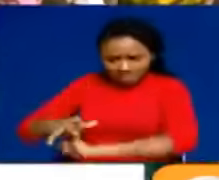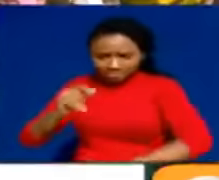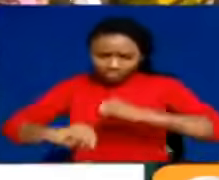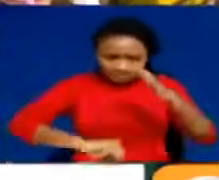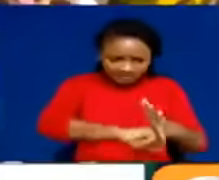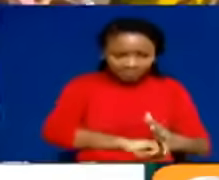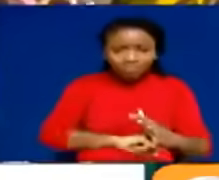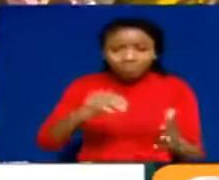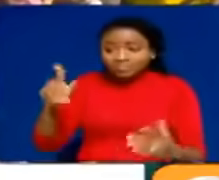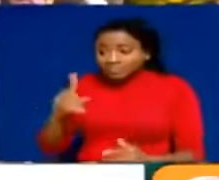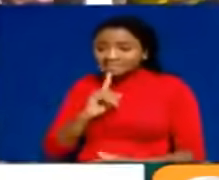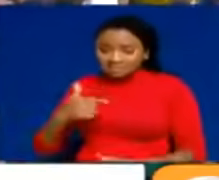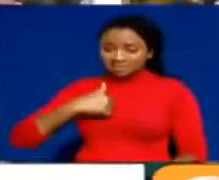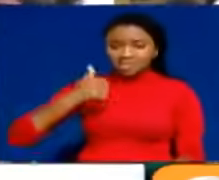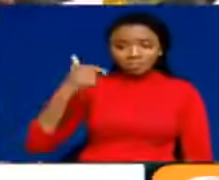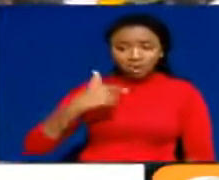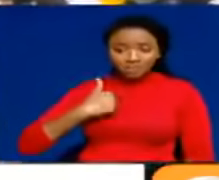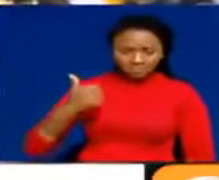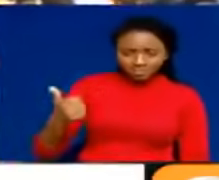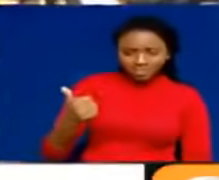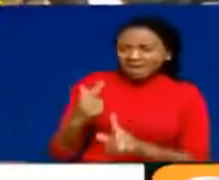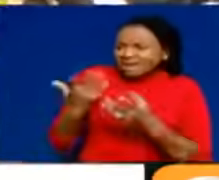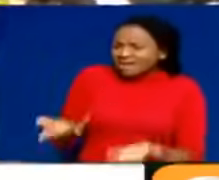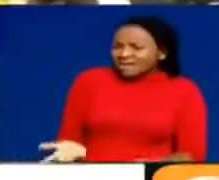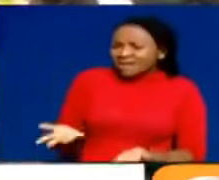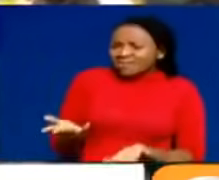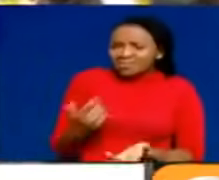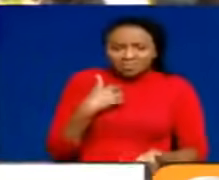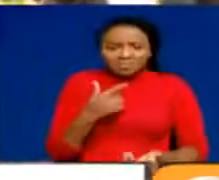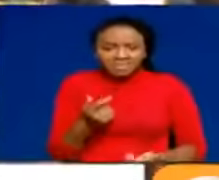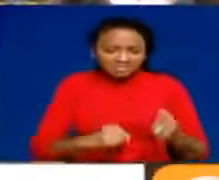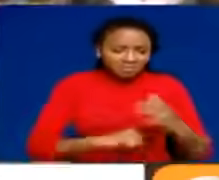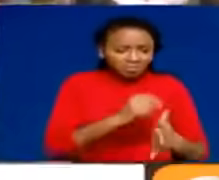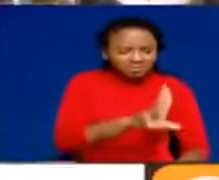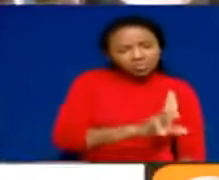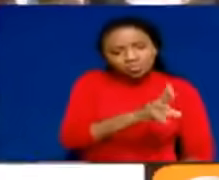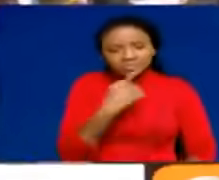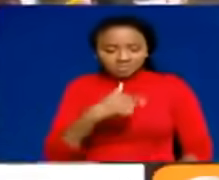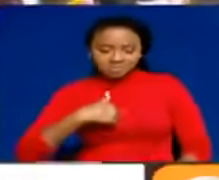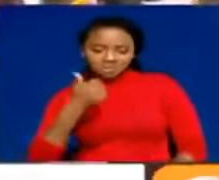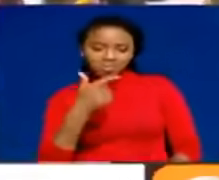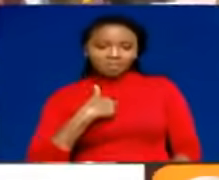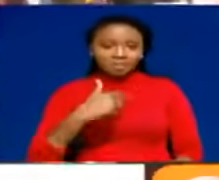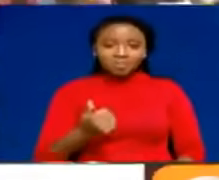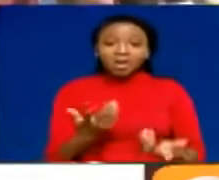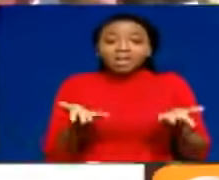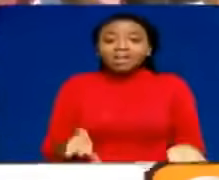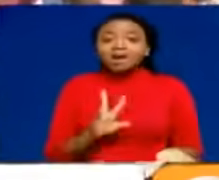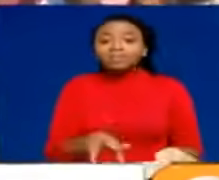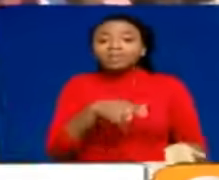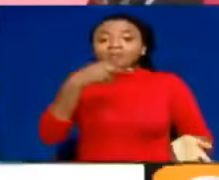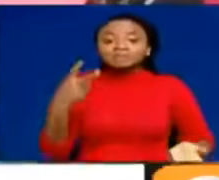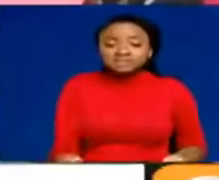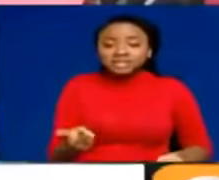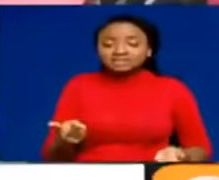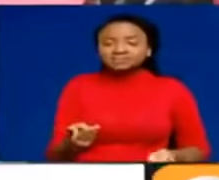na support Raila Odinga walisema mimi ni mtu mzuri. Siku ile mimi na support Uhuru Kenyatta wakasema mimi ni mtu mzuri. Leo